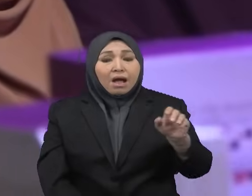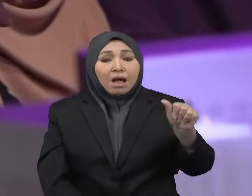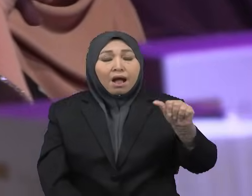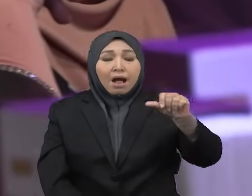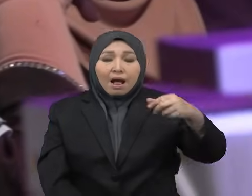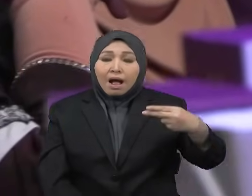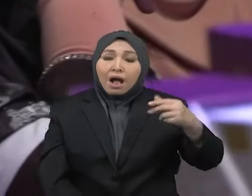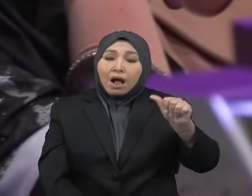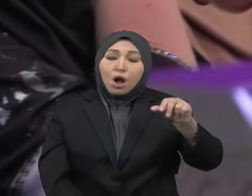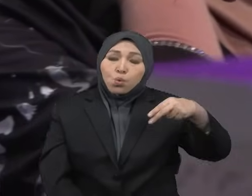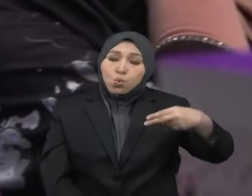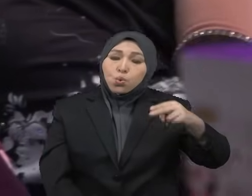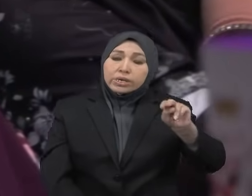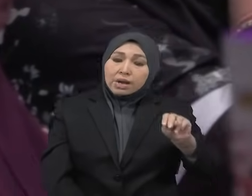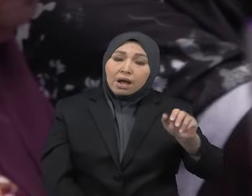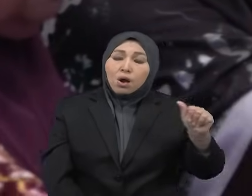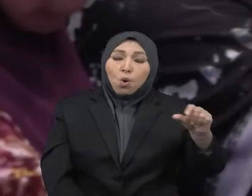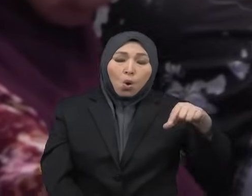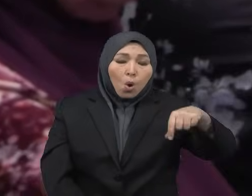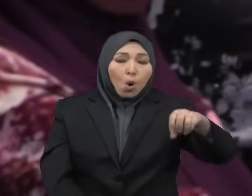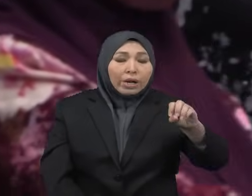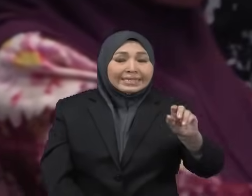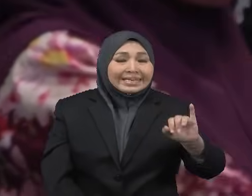Inna hahuna